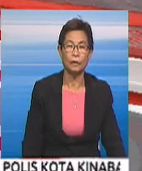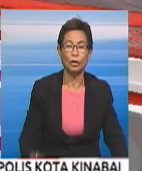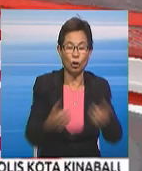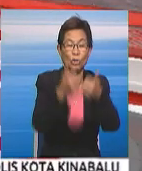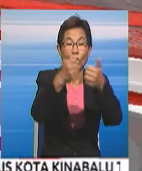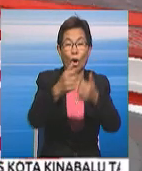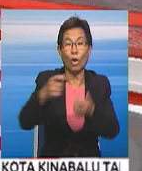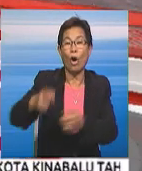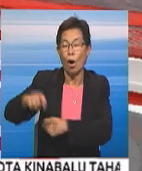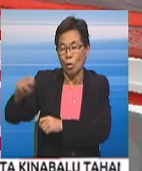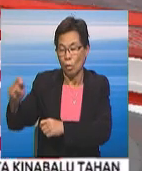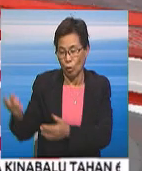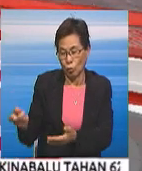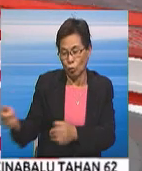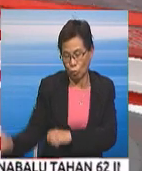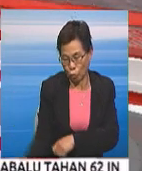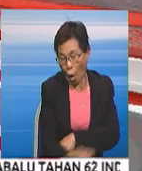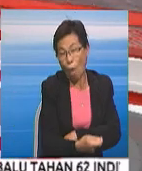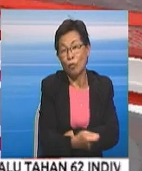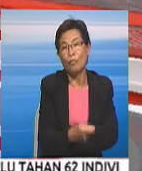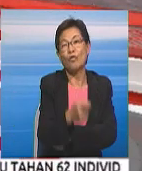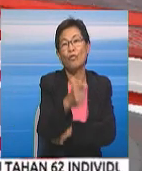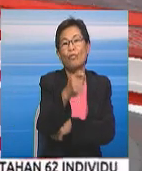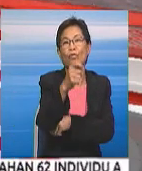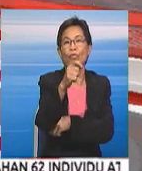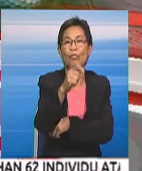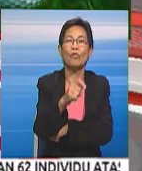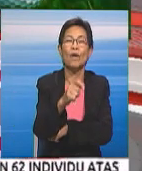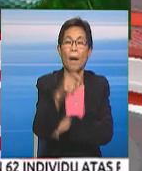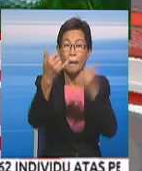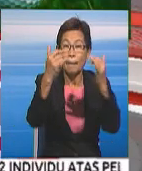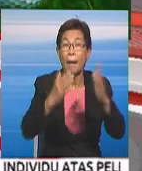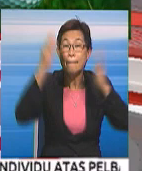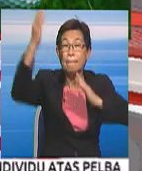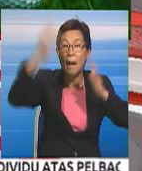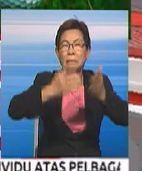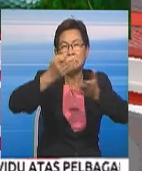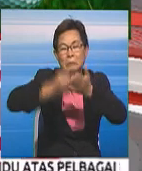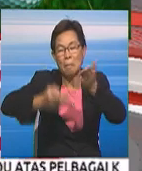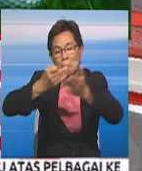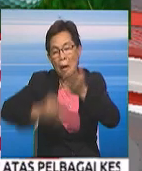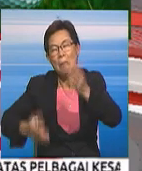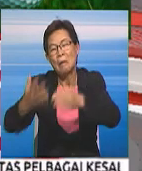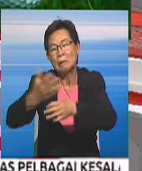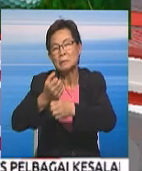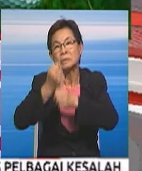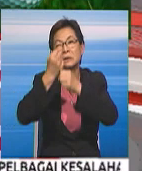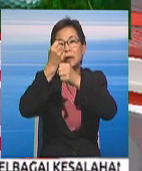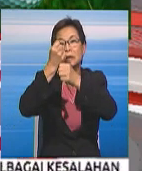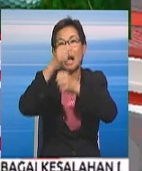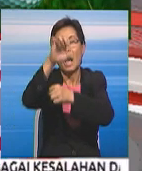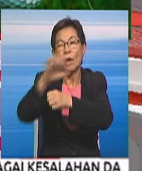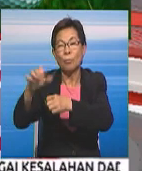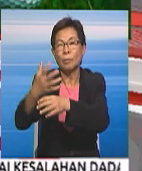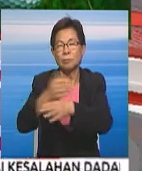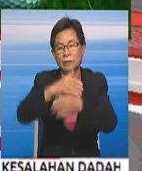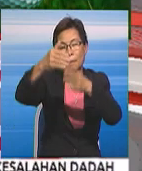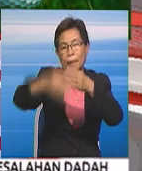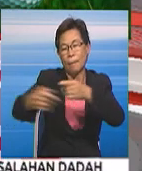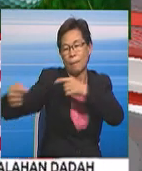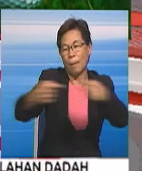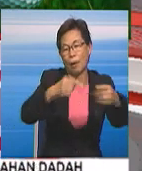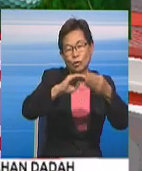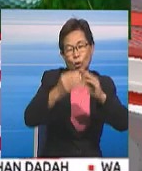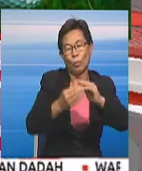Kejohanan Golf Masters Omega Eropah, pemain golf negara Gavin Calgreen gagal dalam misi mencipta kejayaan di jelajah Eropah selepas menamatkan saingan